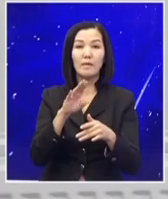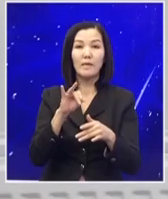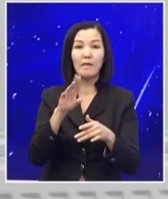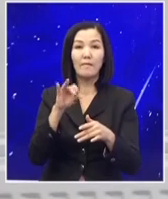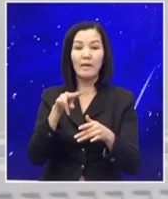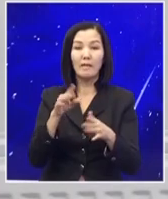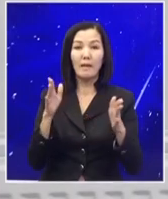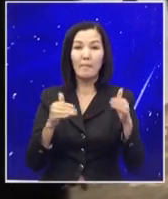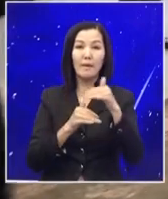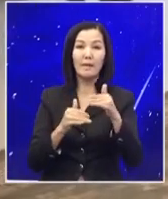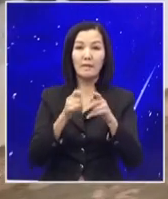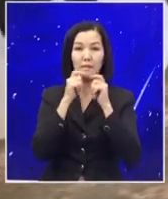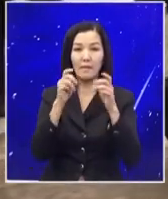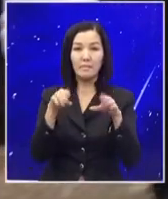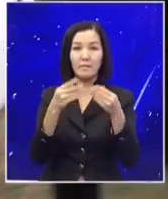аппаратын табыстады.